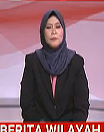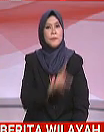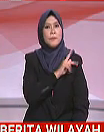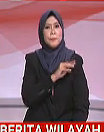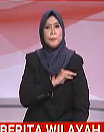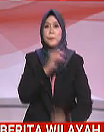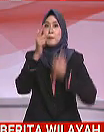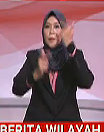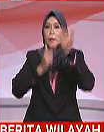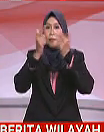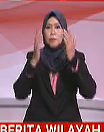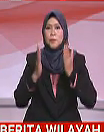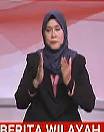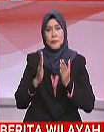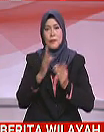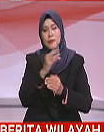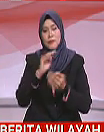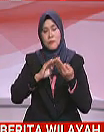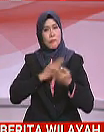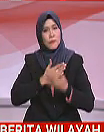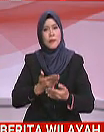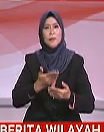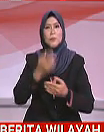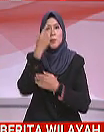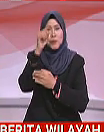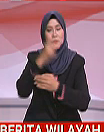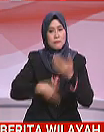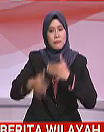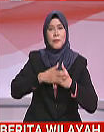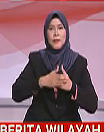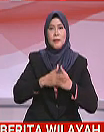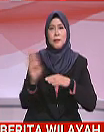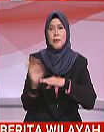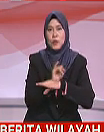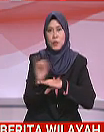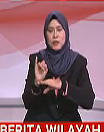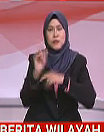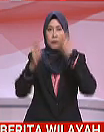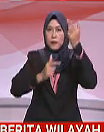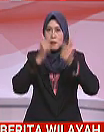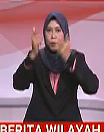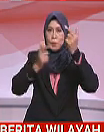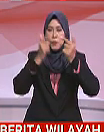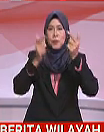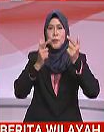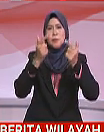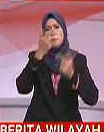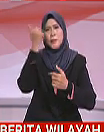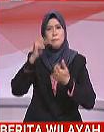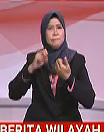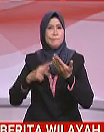Kementerian Pelancongan, Kesenian dan Kebudayaan Sarawak komited dalam menghidupkan semula industri pelancongan tempatan yang terjejas akibat